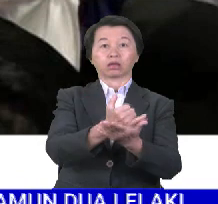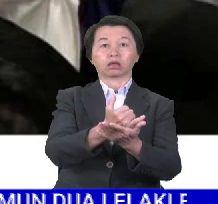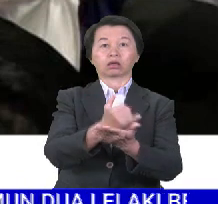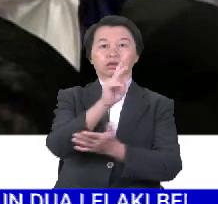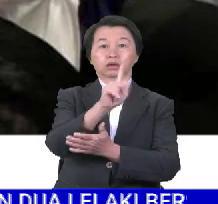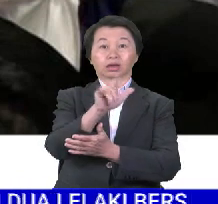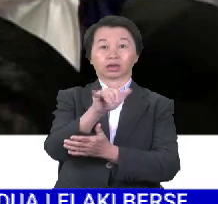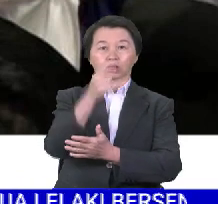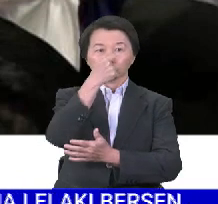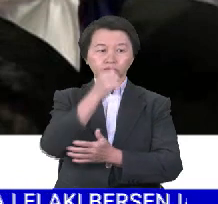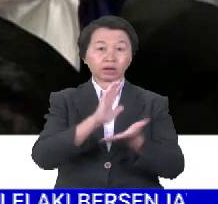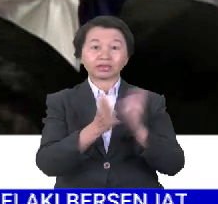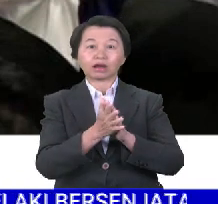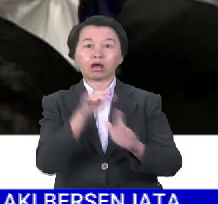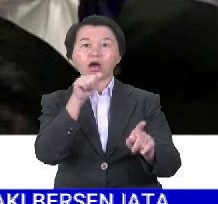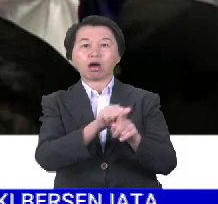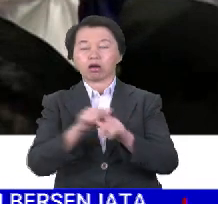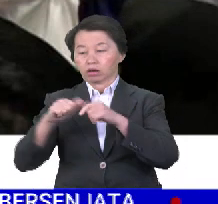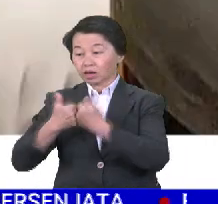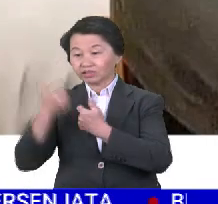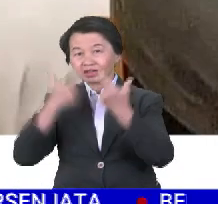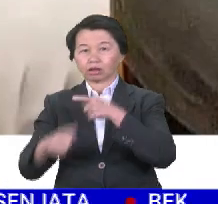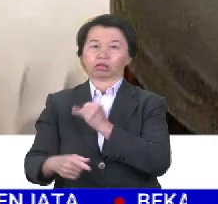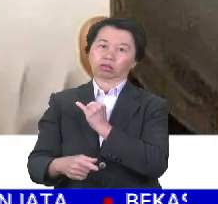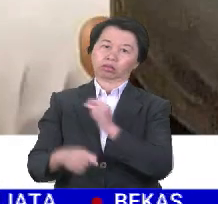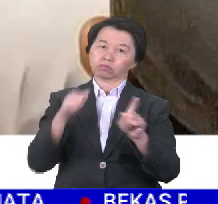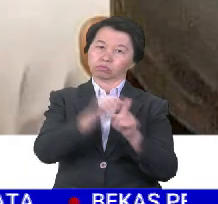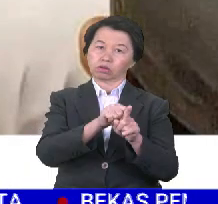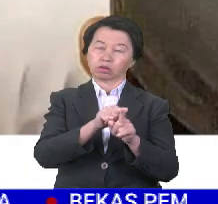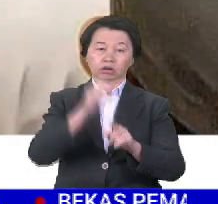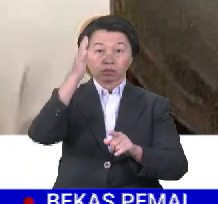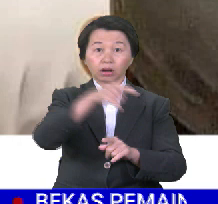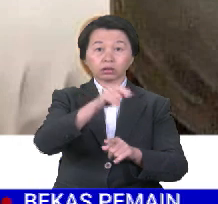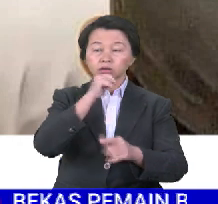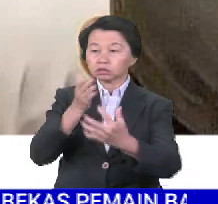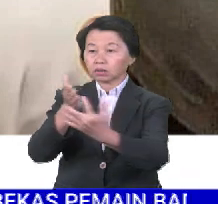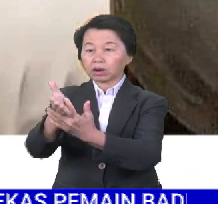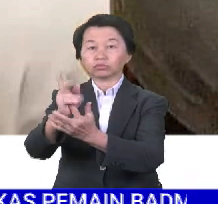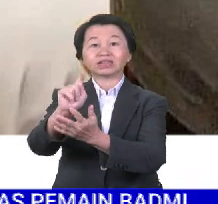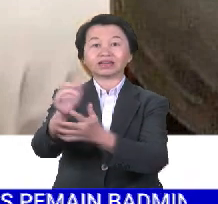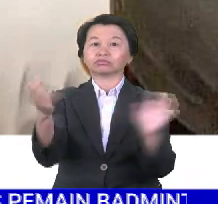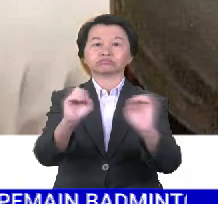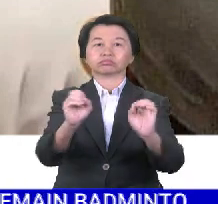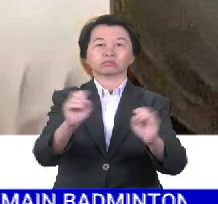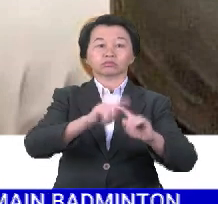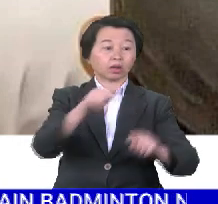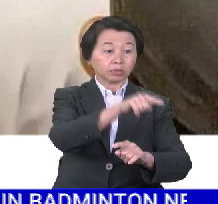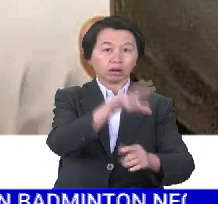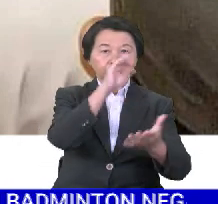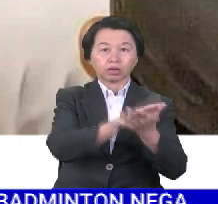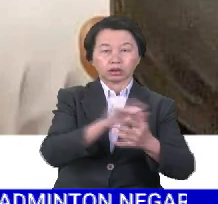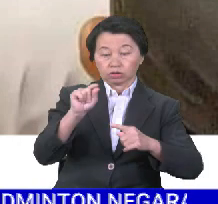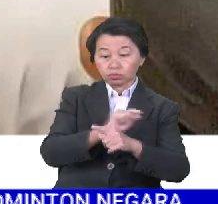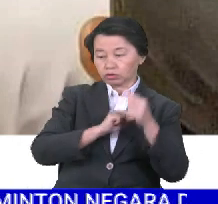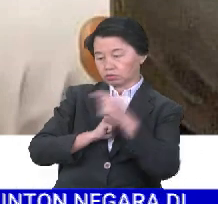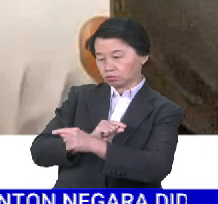dipercayai menjadi mangsa penipuan sebuah agensi pelancongan. Bakal jemaah tidak melalui tabung haji TH, sebaliknya dipercayai